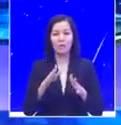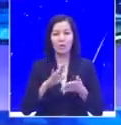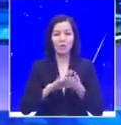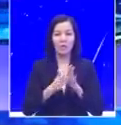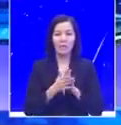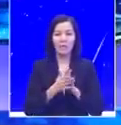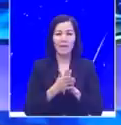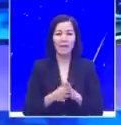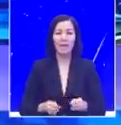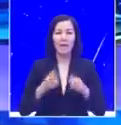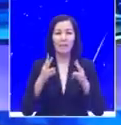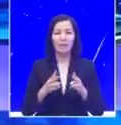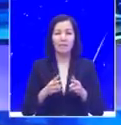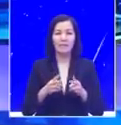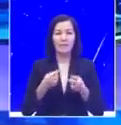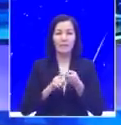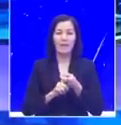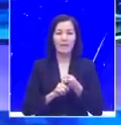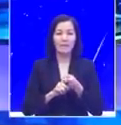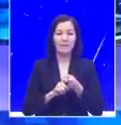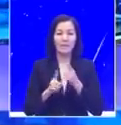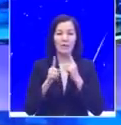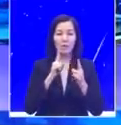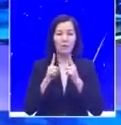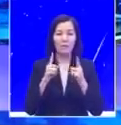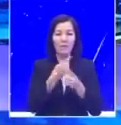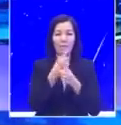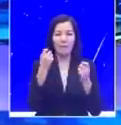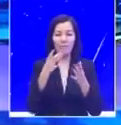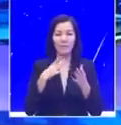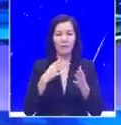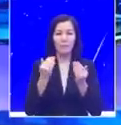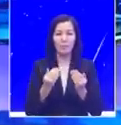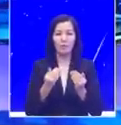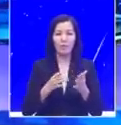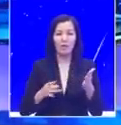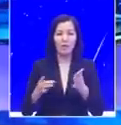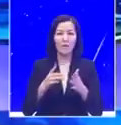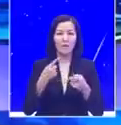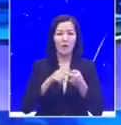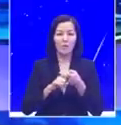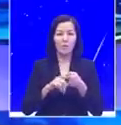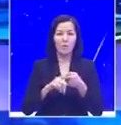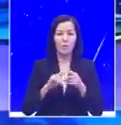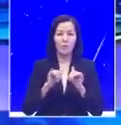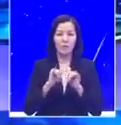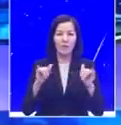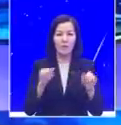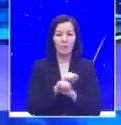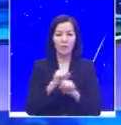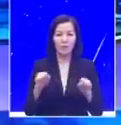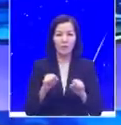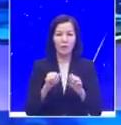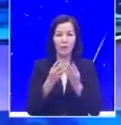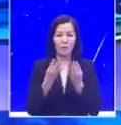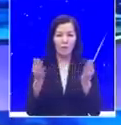жағдай жөніндегі мемлекеттік комиссияның отырысында мәлімдеді. Бүгіннен бастап республикада коронавирус инфекциясының таралуын болдырмау